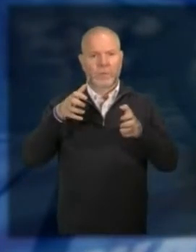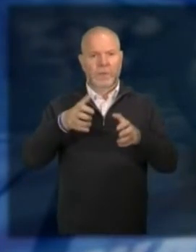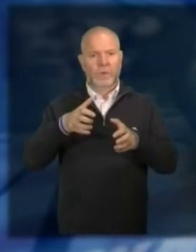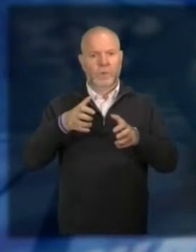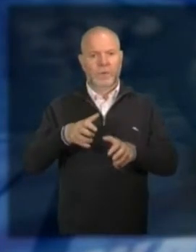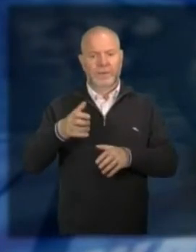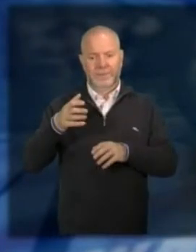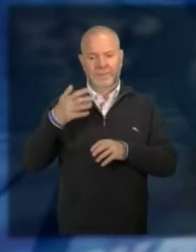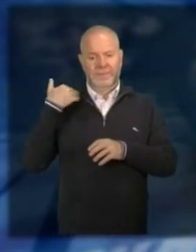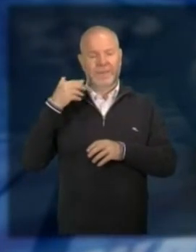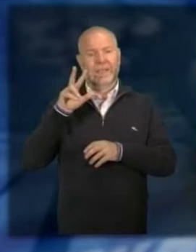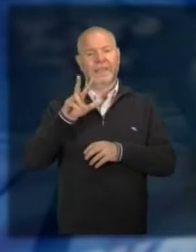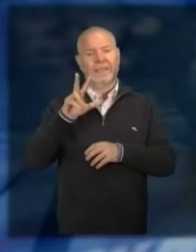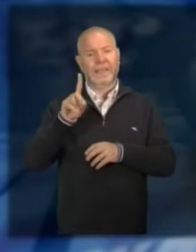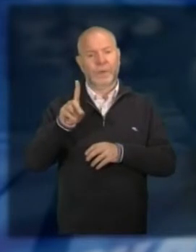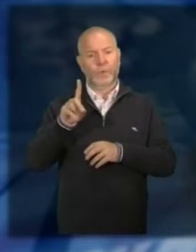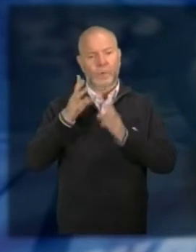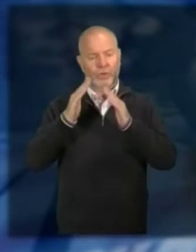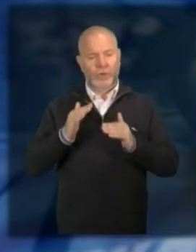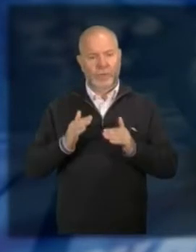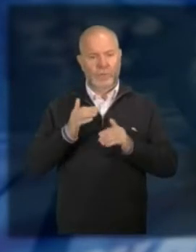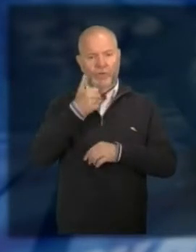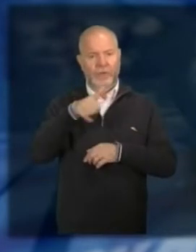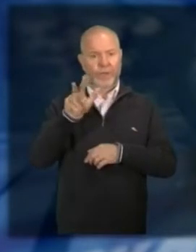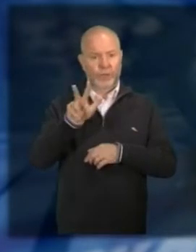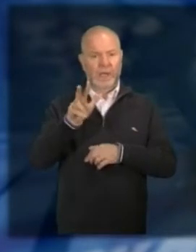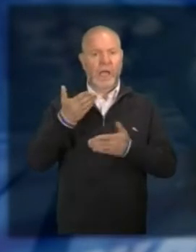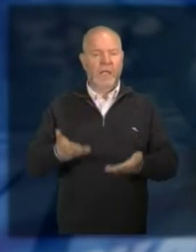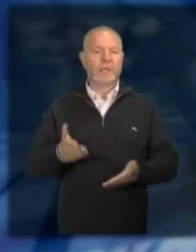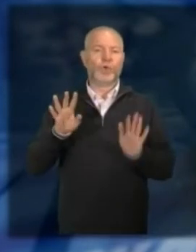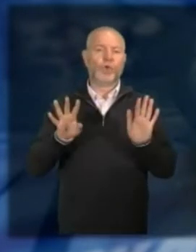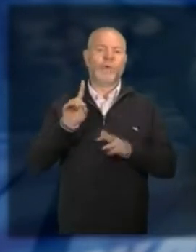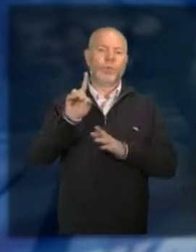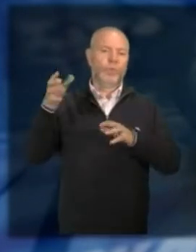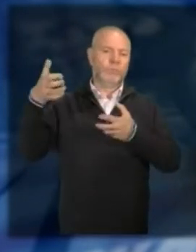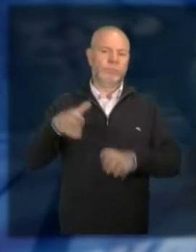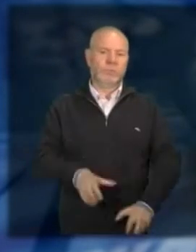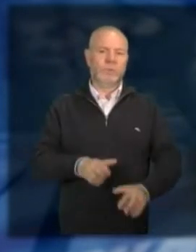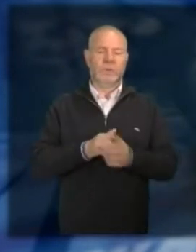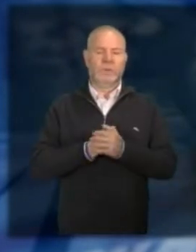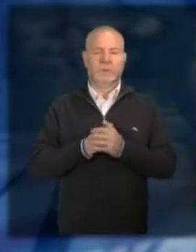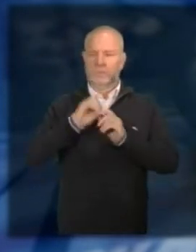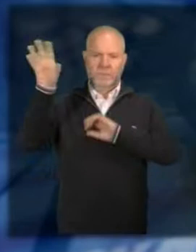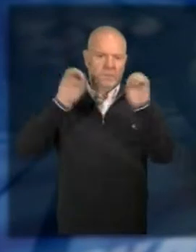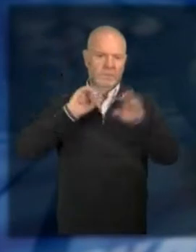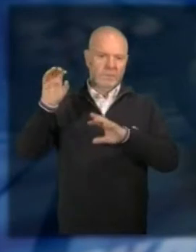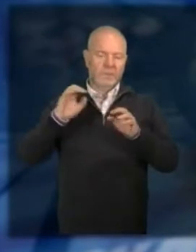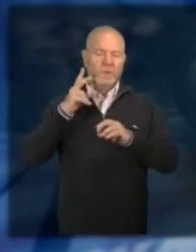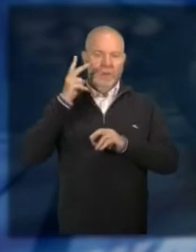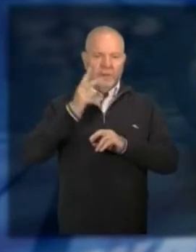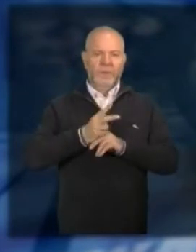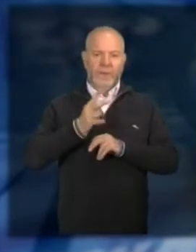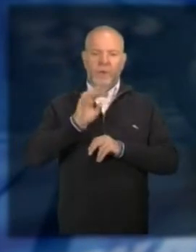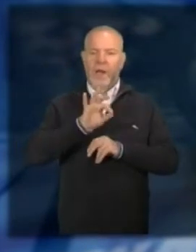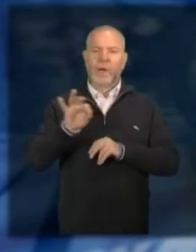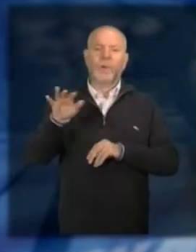Al 31 dicembre ne ospitava 103, oggi sono 91. Sono stati trasferiti altrove quelli ospitati negli